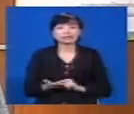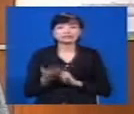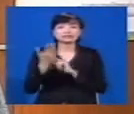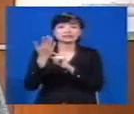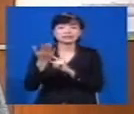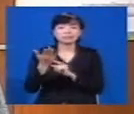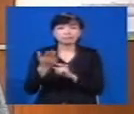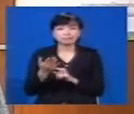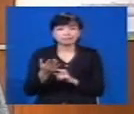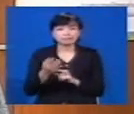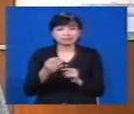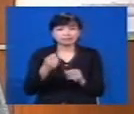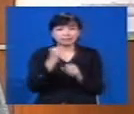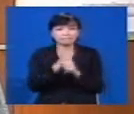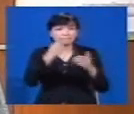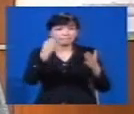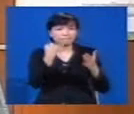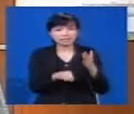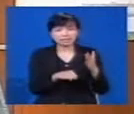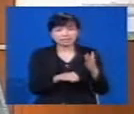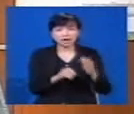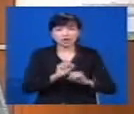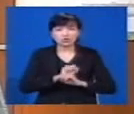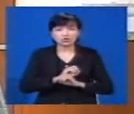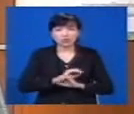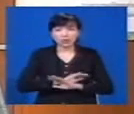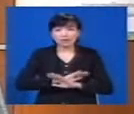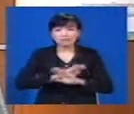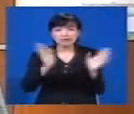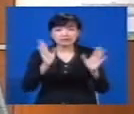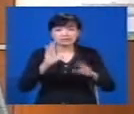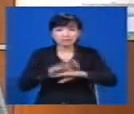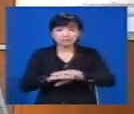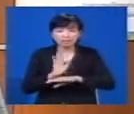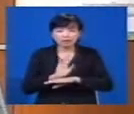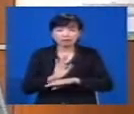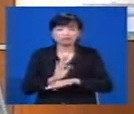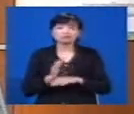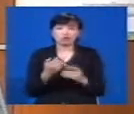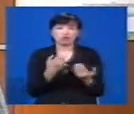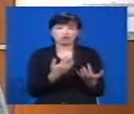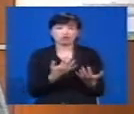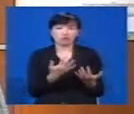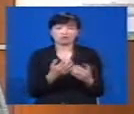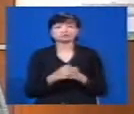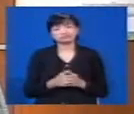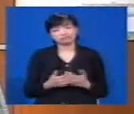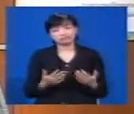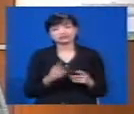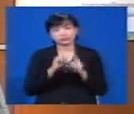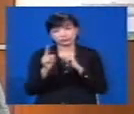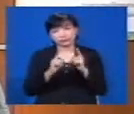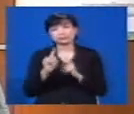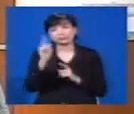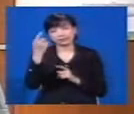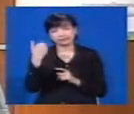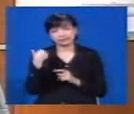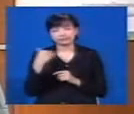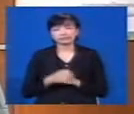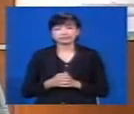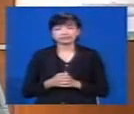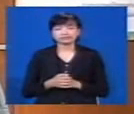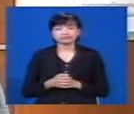าผู้แทนราษฎรอาจจะบอกว่าก็สสส่วนใหญ่ก็เป็นฝ่ายรัฐบาลแต่ก็ต้องแยกกันอย่างที่ฝ่ายรัฐบาลได้เรียนมาต